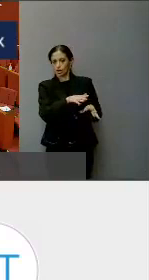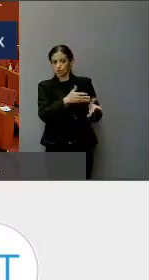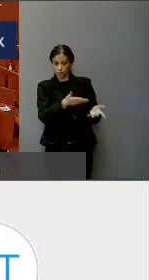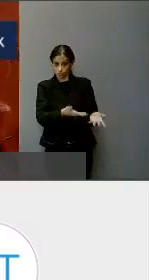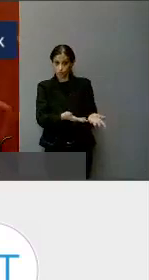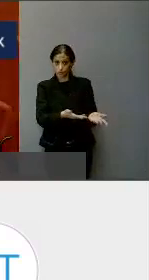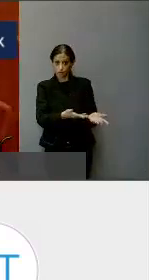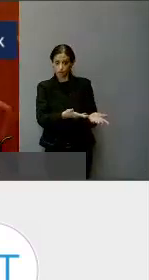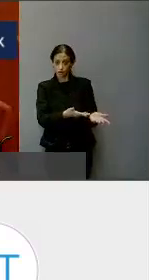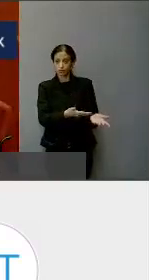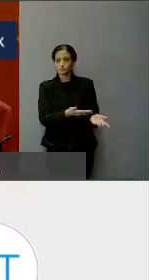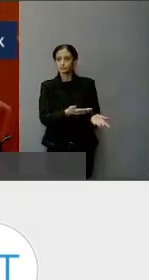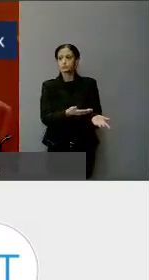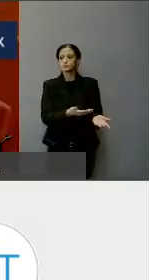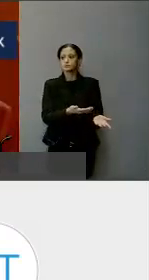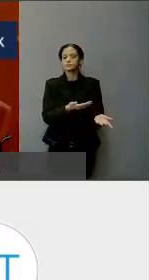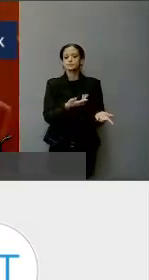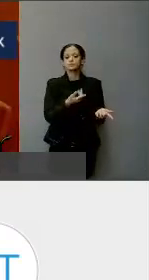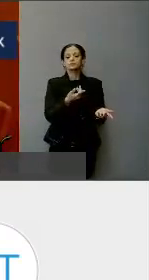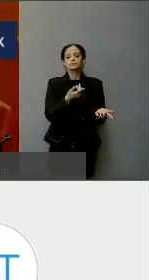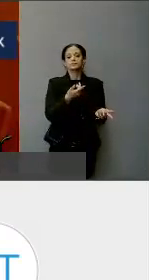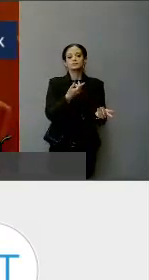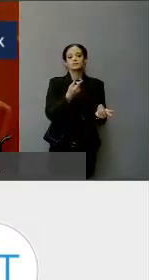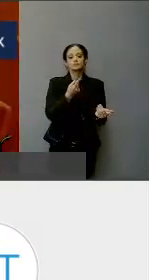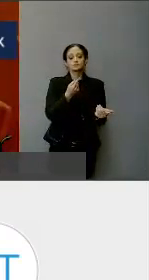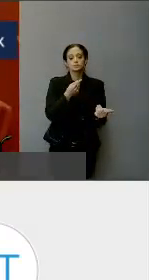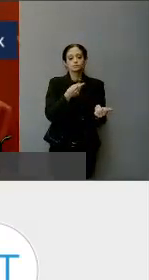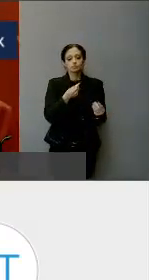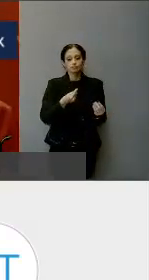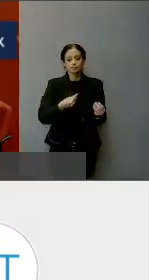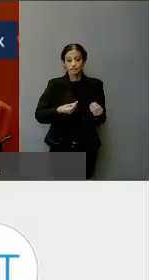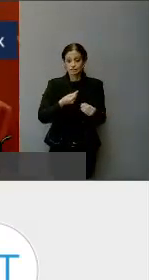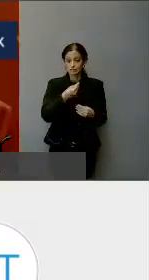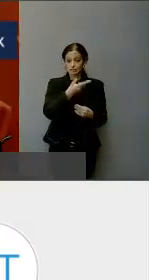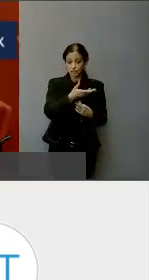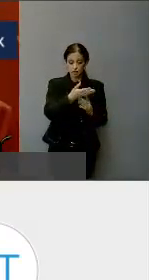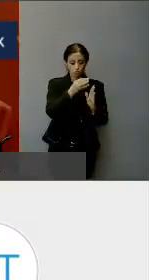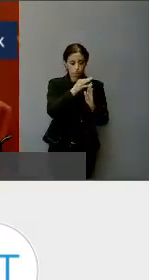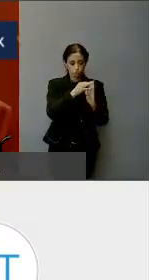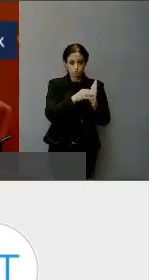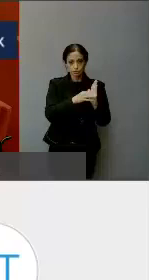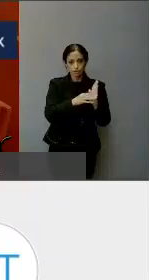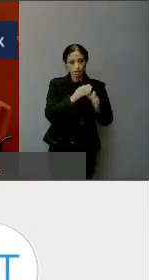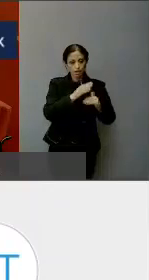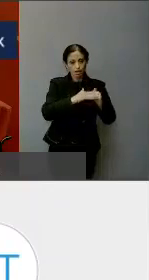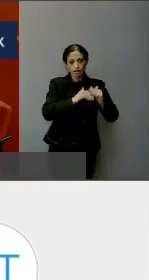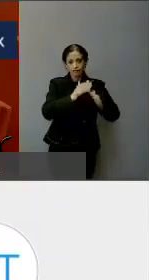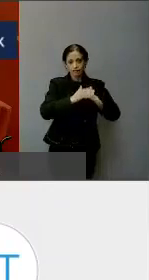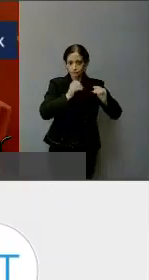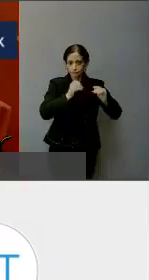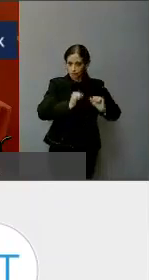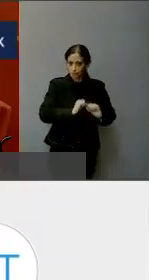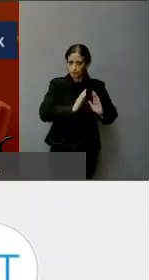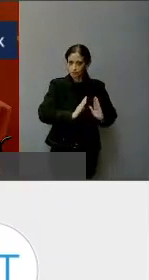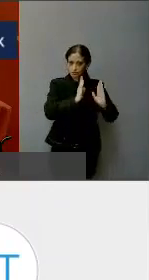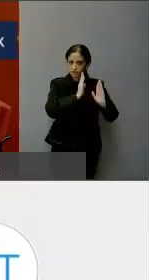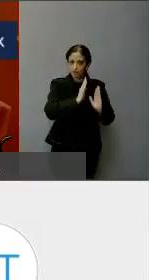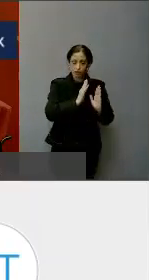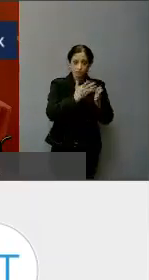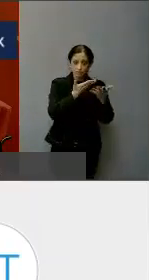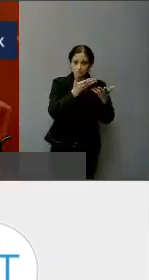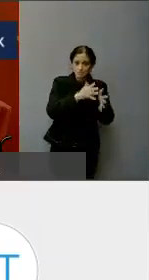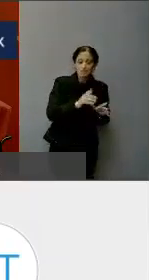si introducono degli indici di edificabilità che già oggi sarebbero presenti se la proprietà